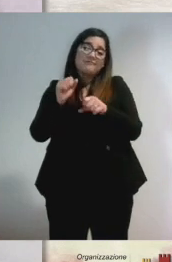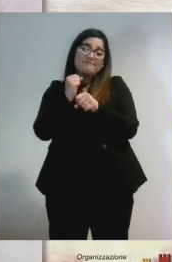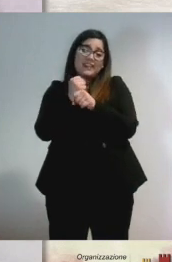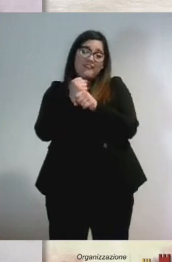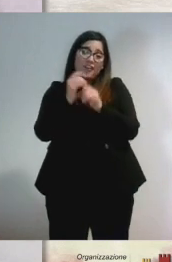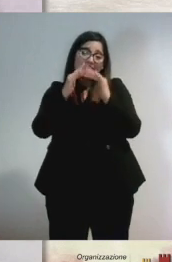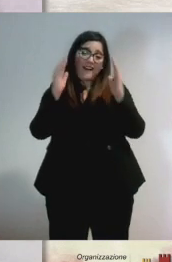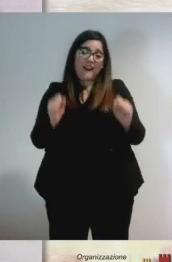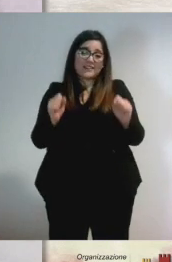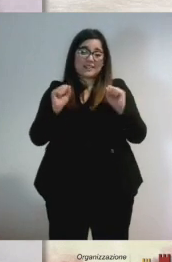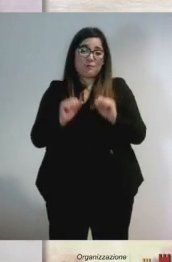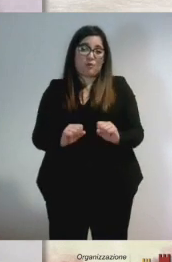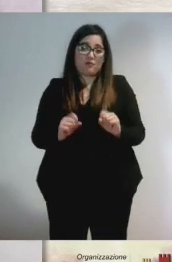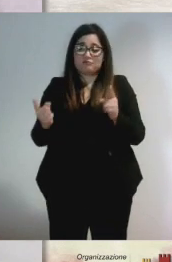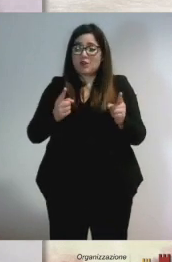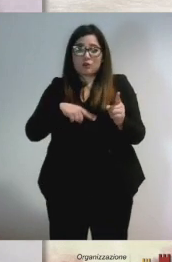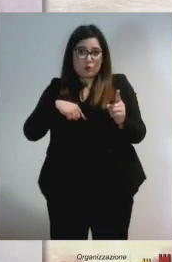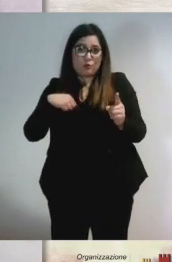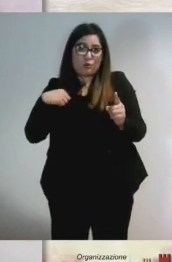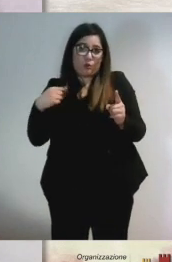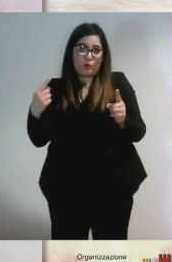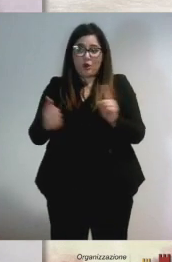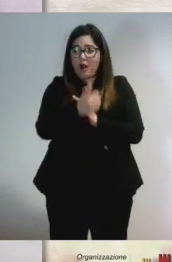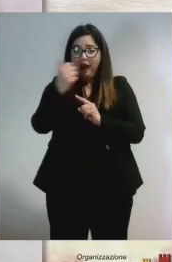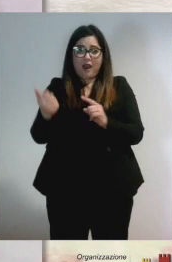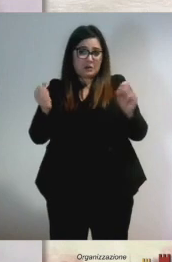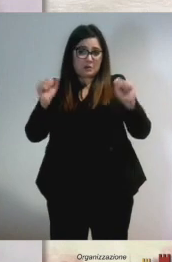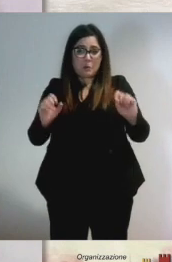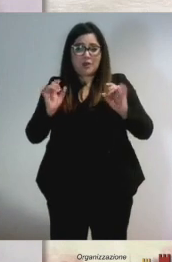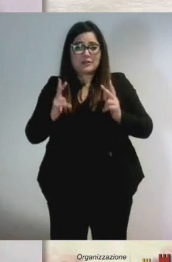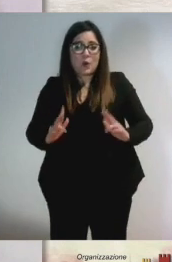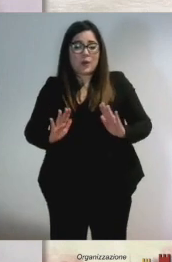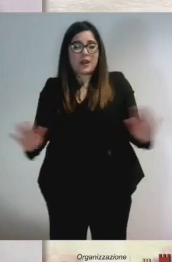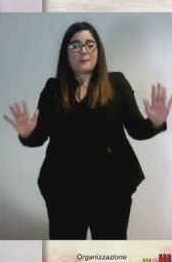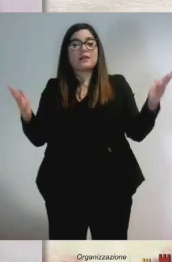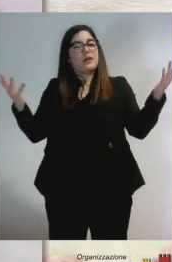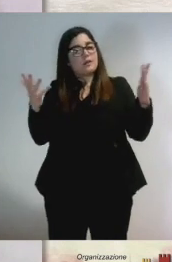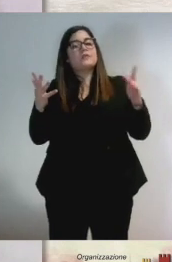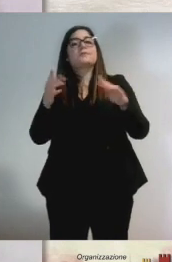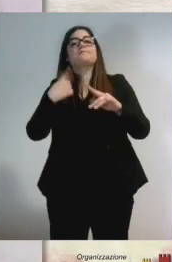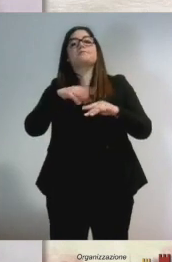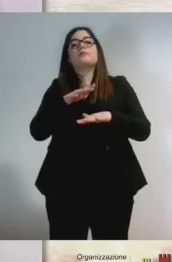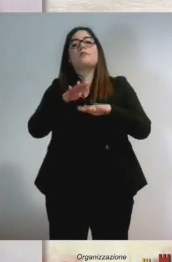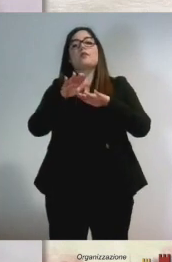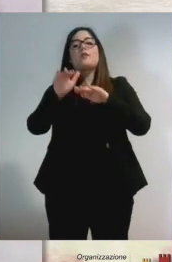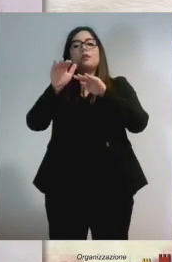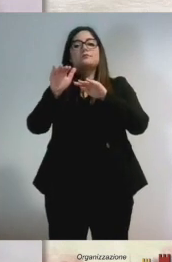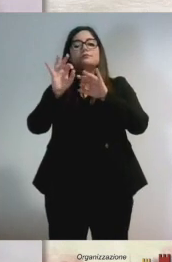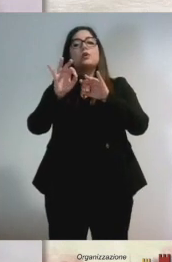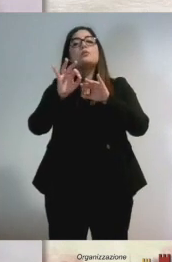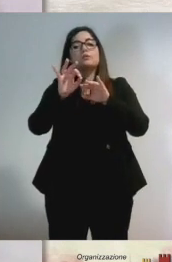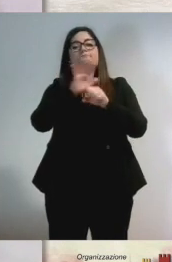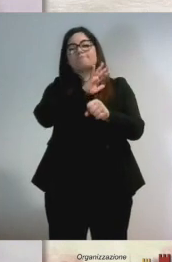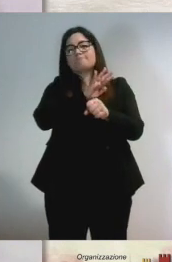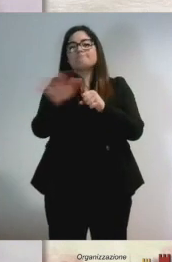anche da casa per un periodo lungo durante l'anno e sulla copertura della fibra ottica Stiamo procedendo abbiamo raggiunto tra